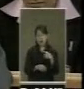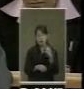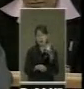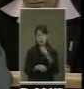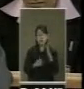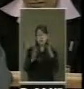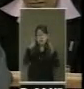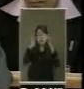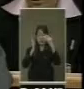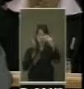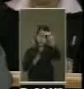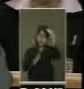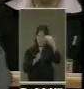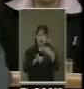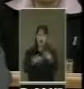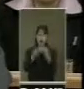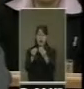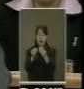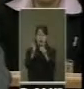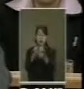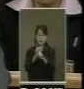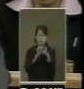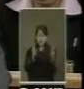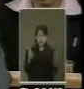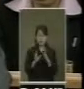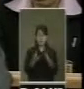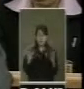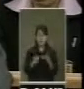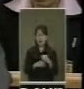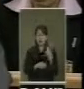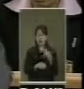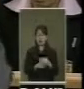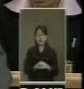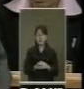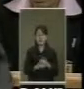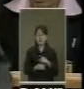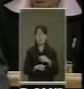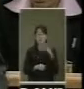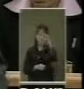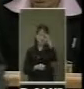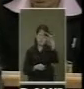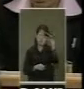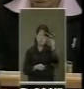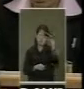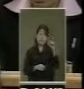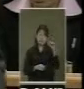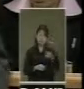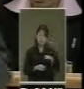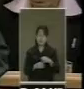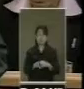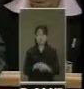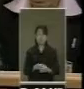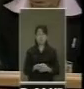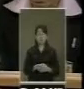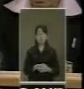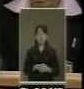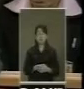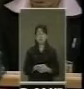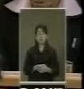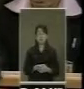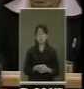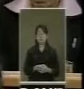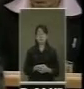คุณไปตายถามดูสิครับท่านชวนหลีกภัยครับผมคิดว่าเ